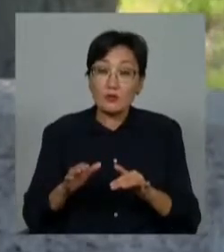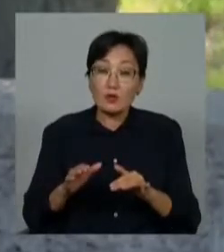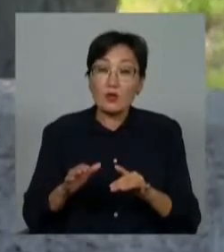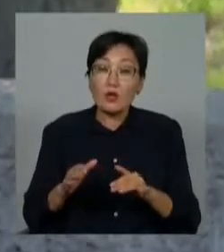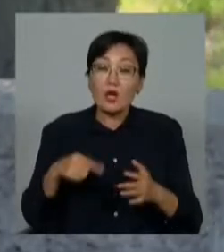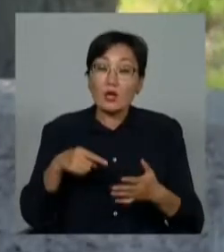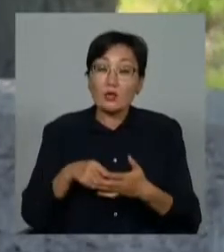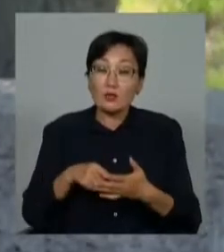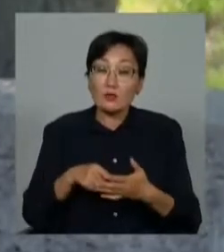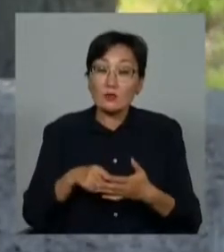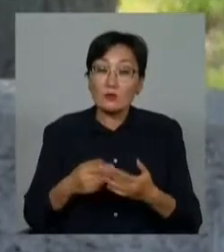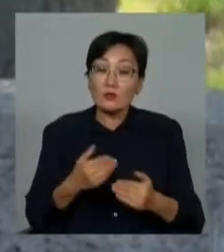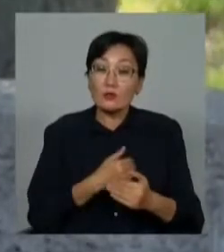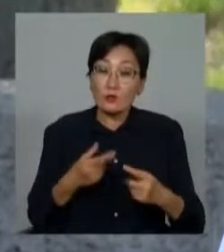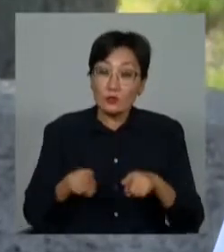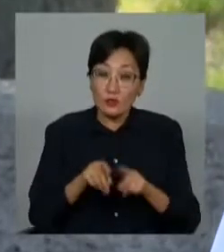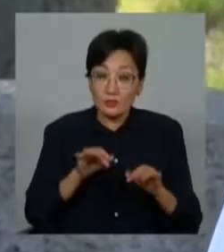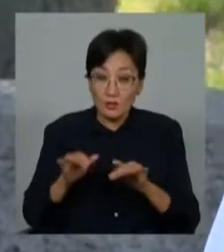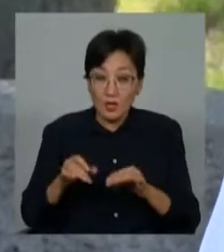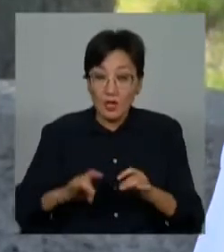Әрине қалаймыз, бұндай іс-шаралар